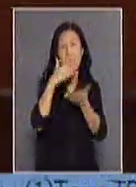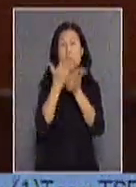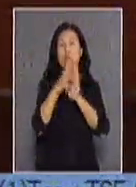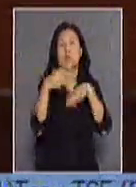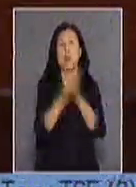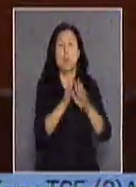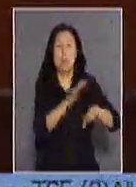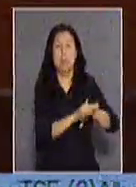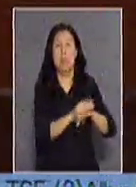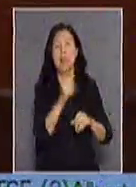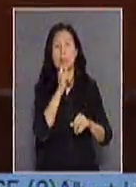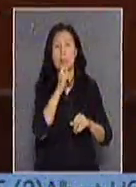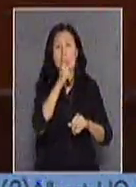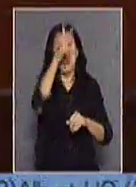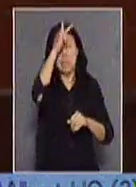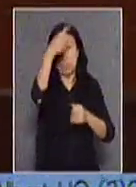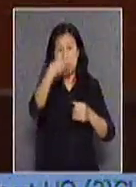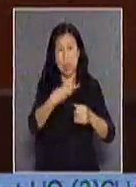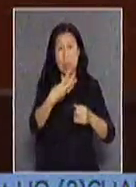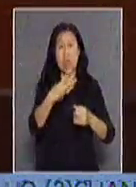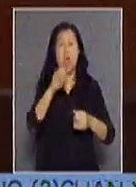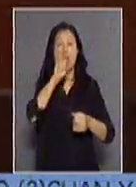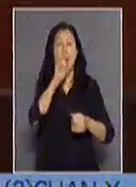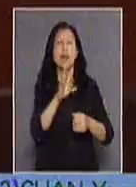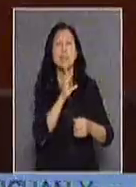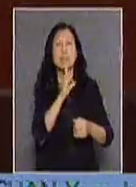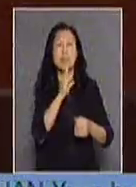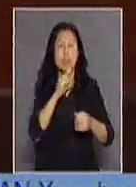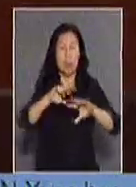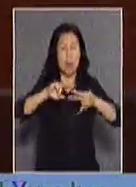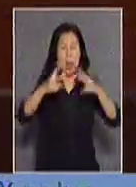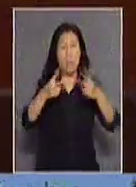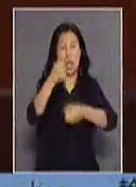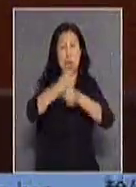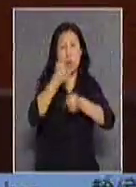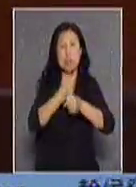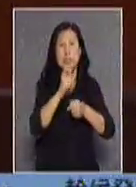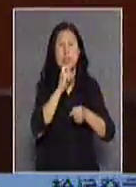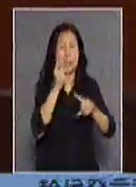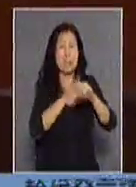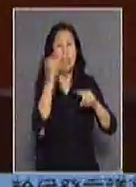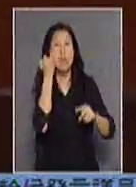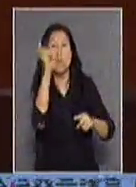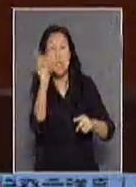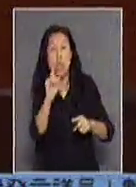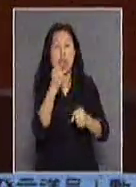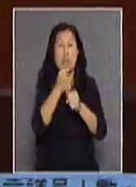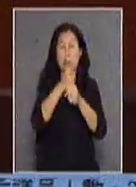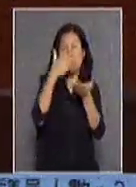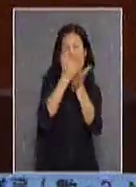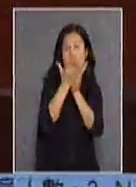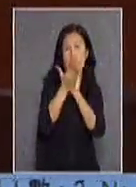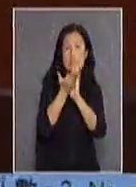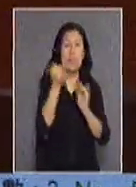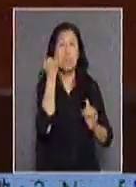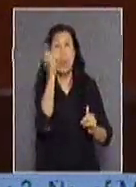施政報告是空談發展產業，根本就不知道什麼叫產業多元化，不知